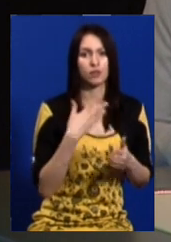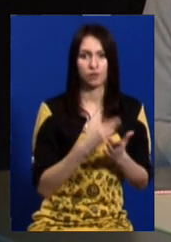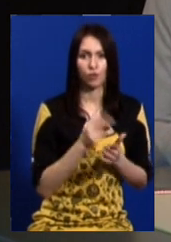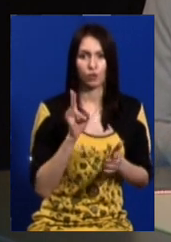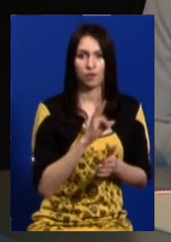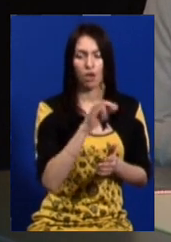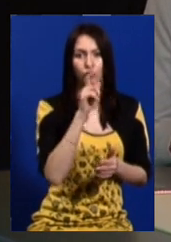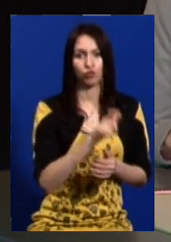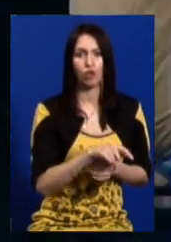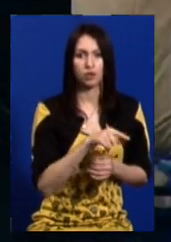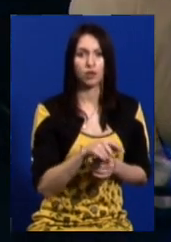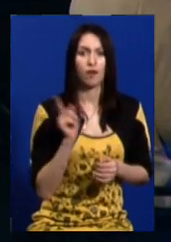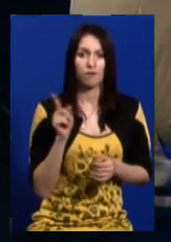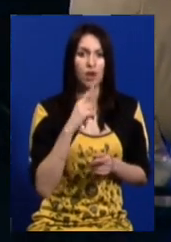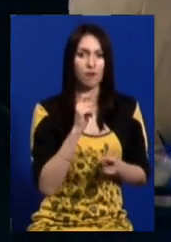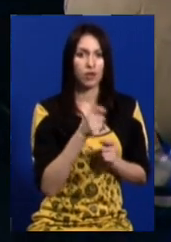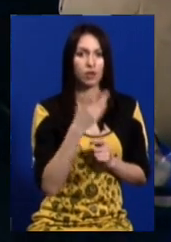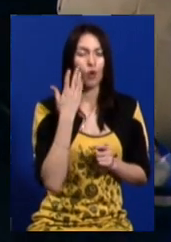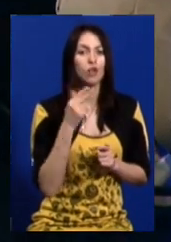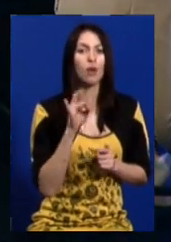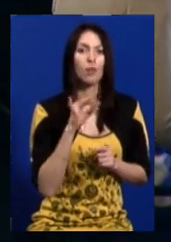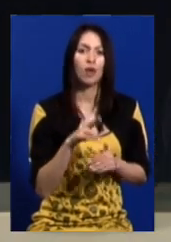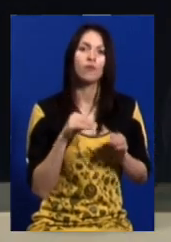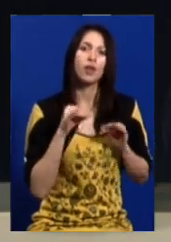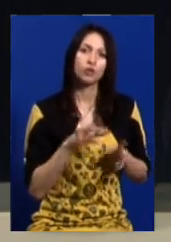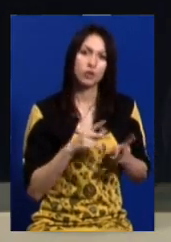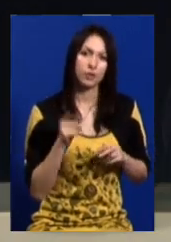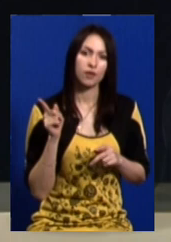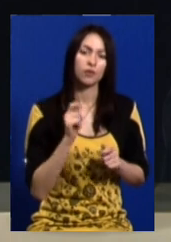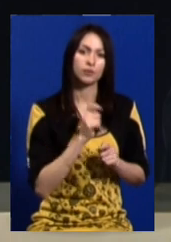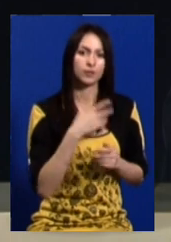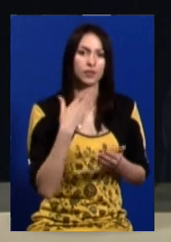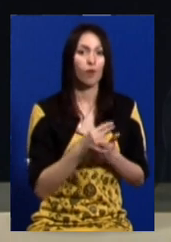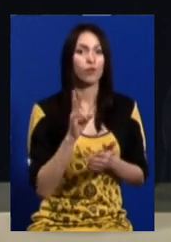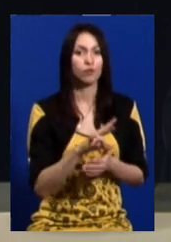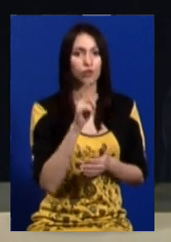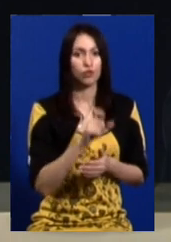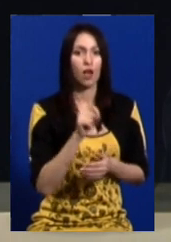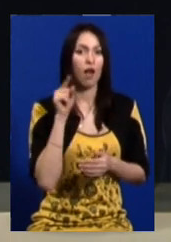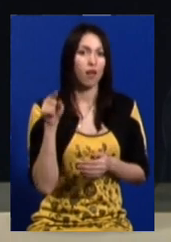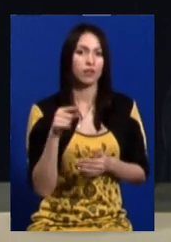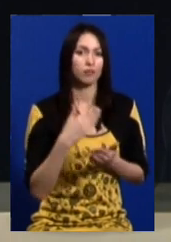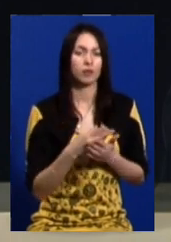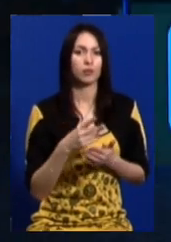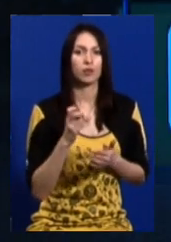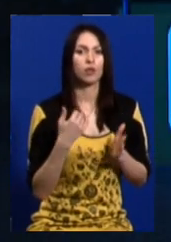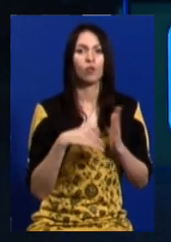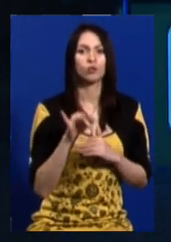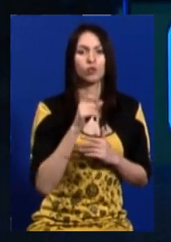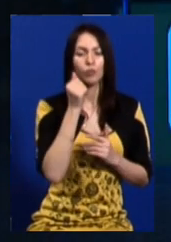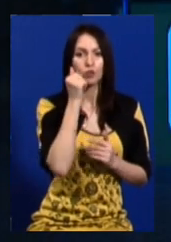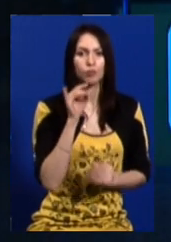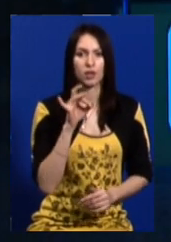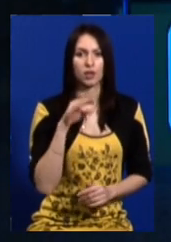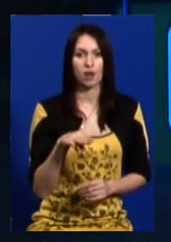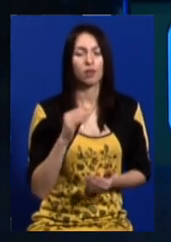ось ви призначаєте, коли парафія вирішила перейти, ви призначаєте свого священника, а там звідси не пішов священник з Московського